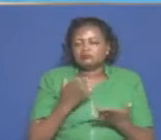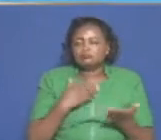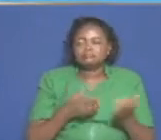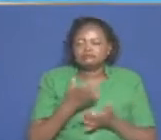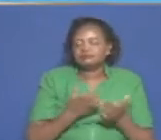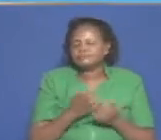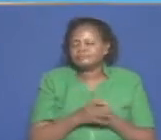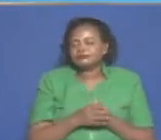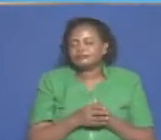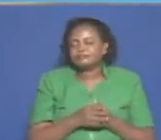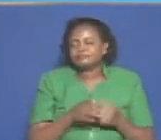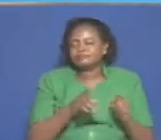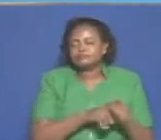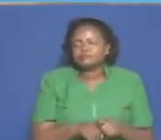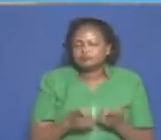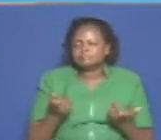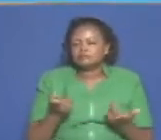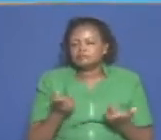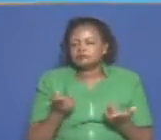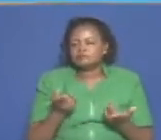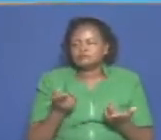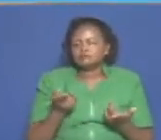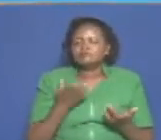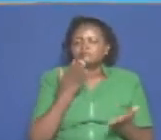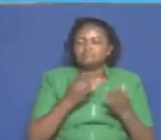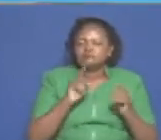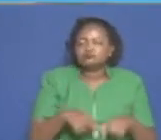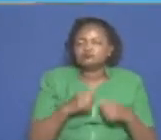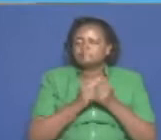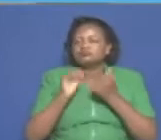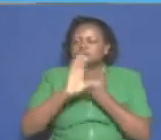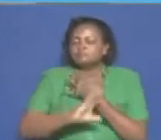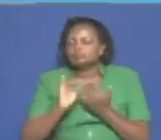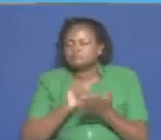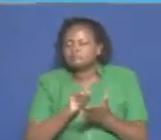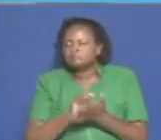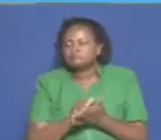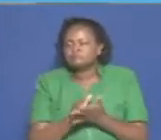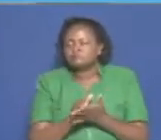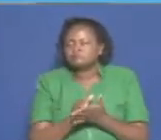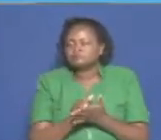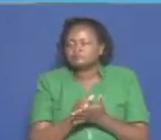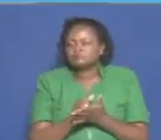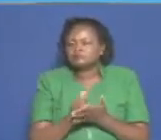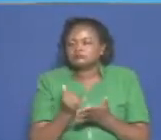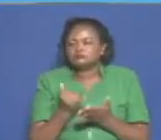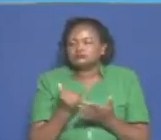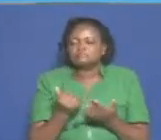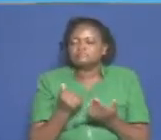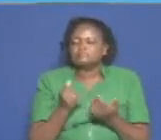atupendi kama nchi na sera za kigeni kujifananisha na nchi ambazo ziko katika ubepari ama ziko katika maendeleo